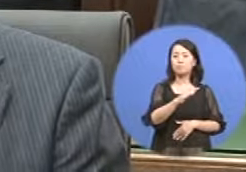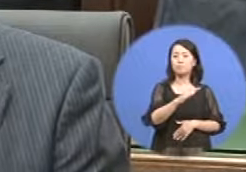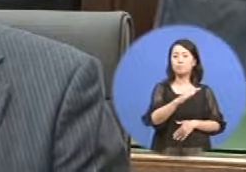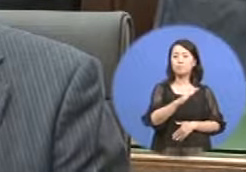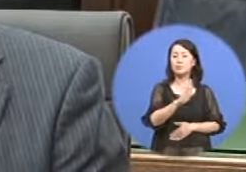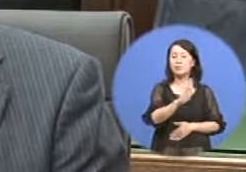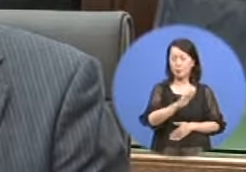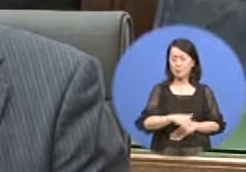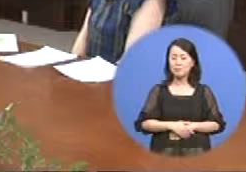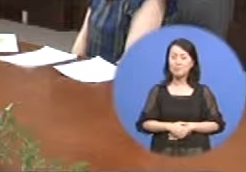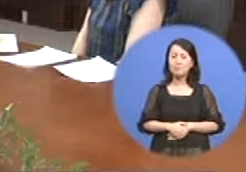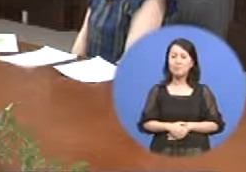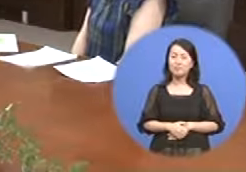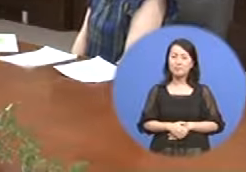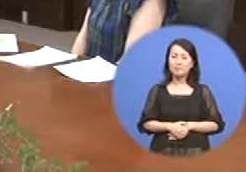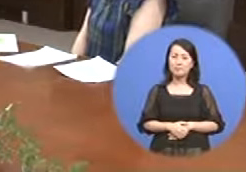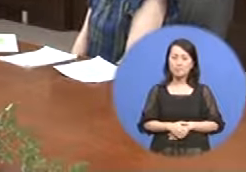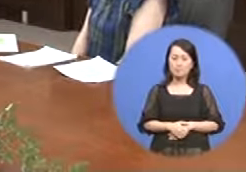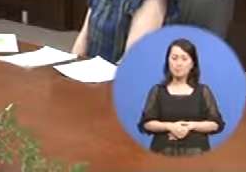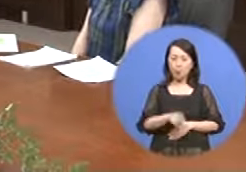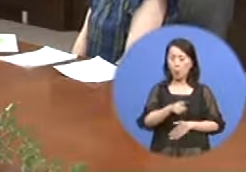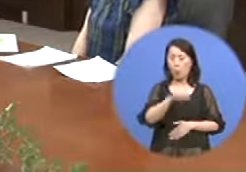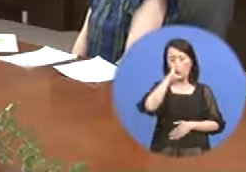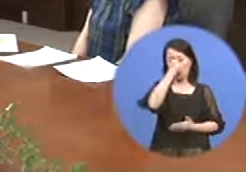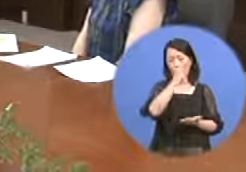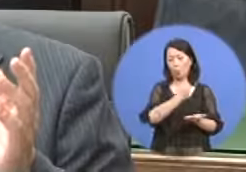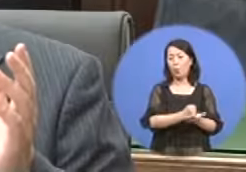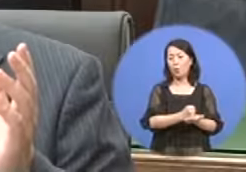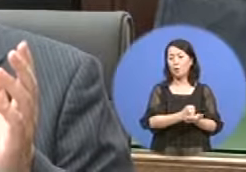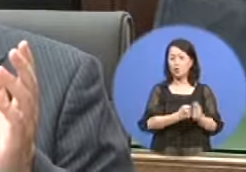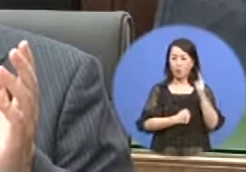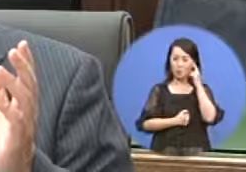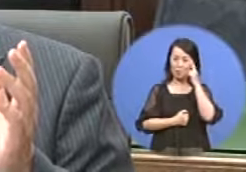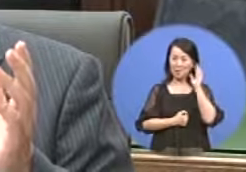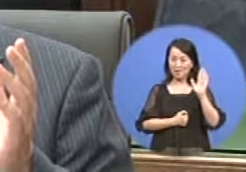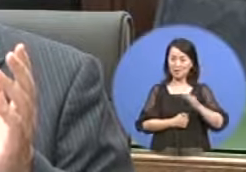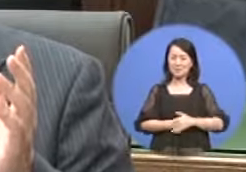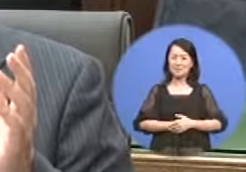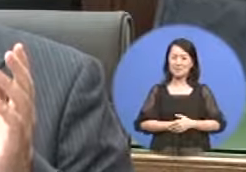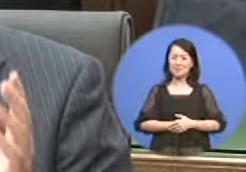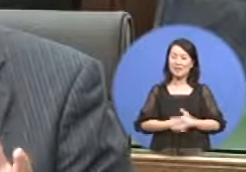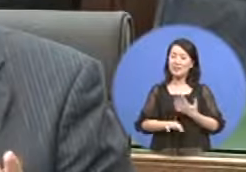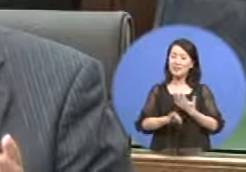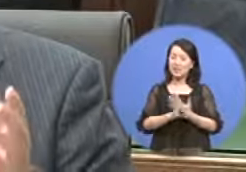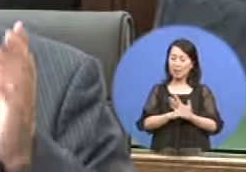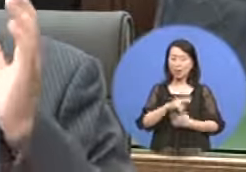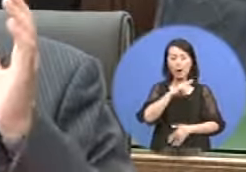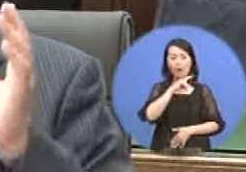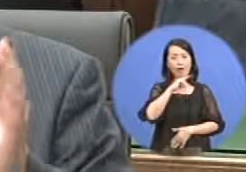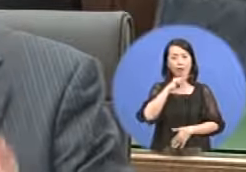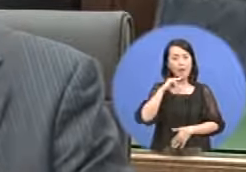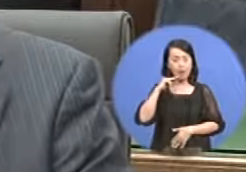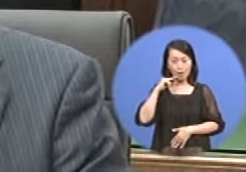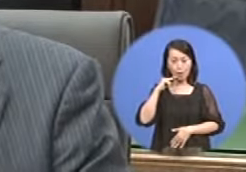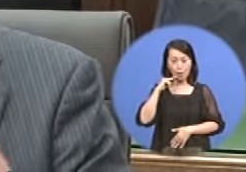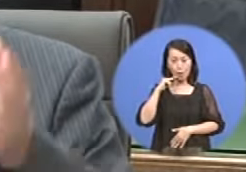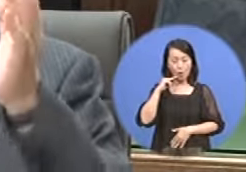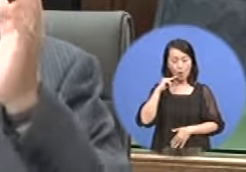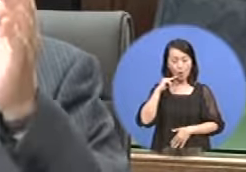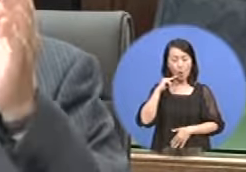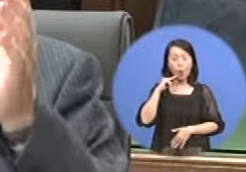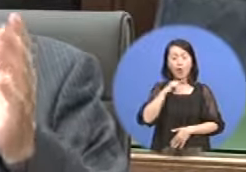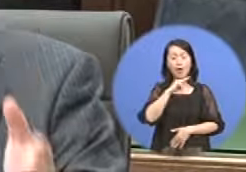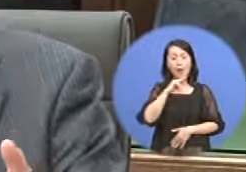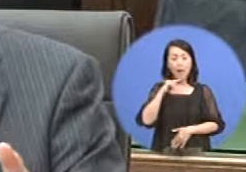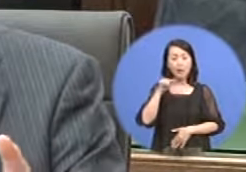生の成績なんか、だからいいところはある。 はい、 例えば外国語の中で、はい、 英語ってありますと、